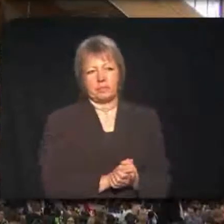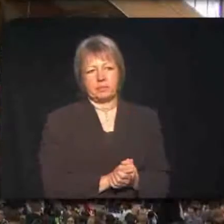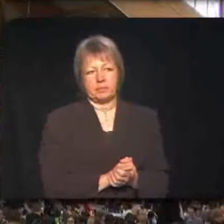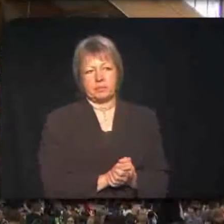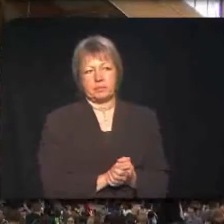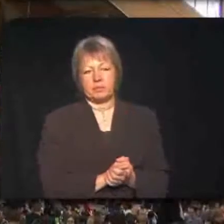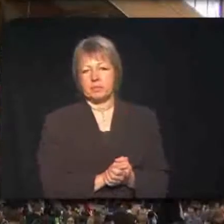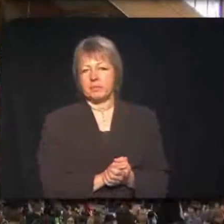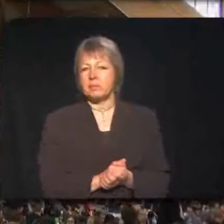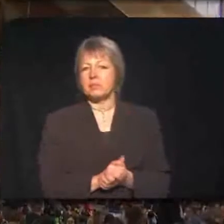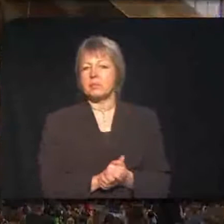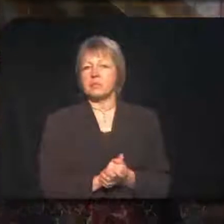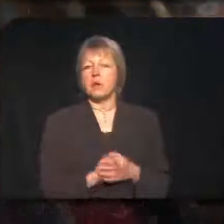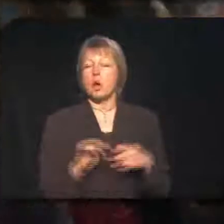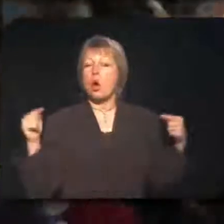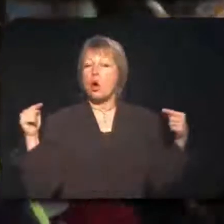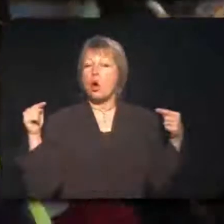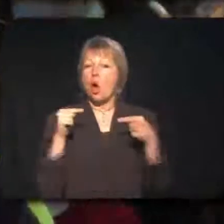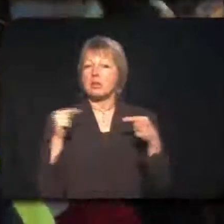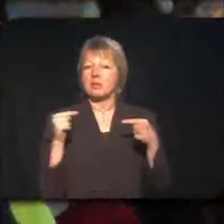kontra bitte